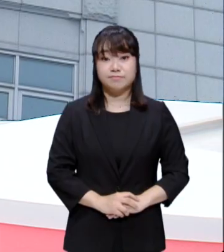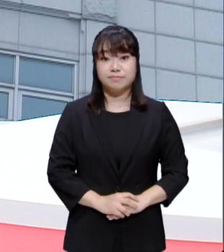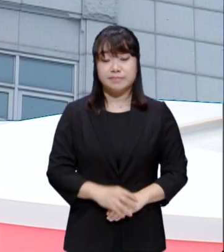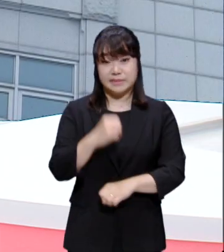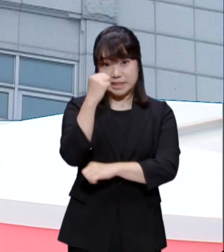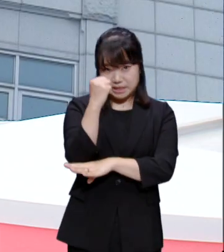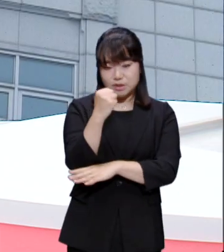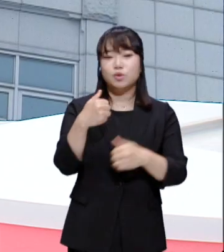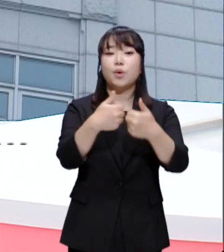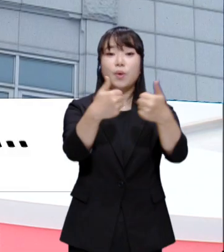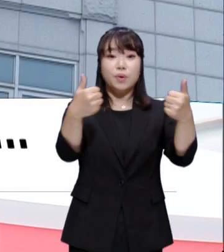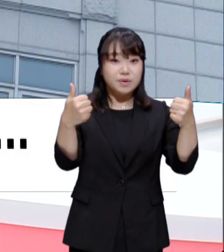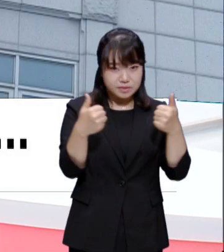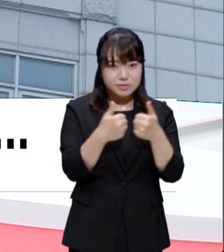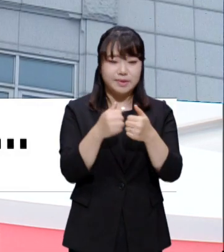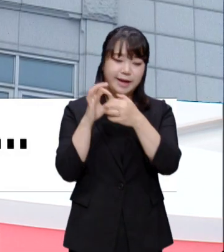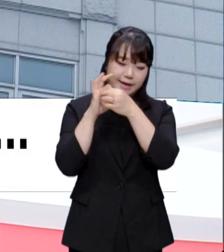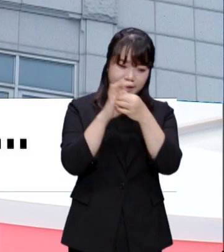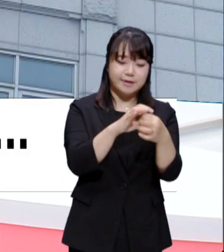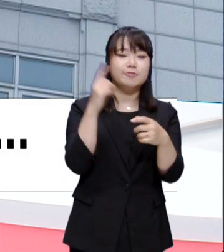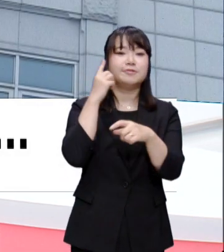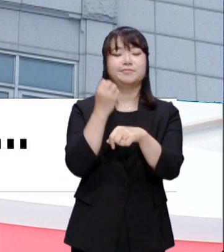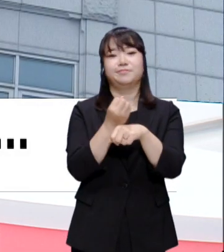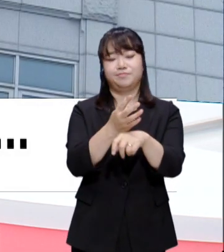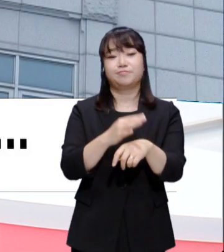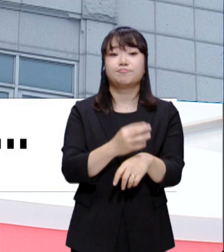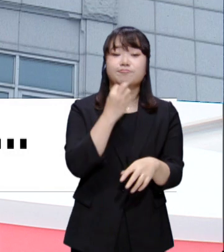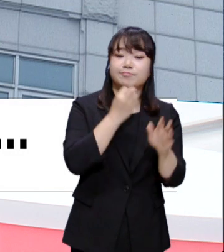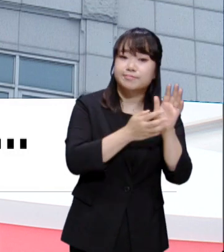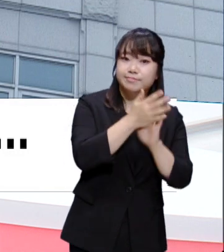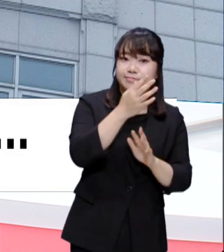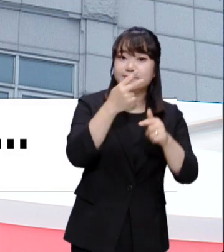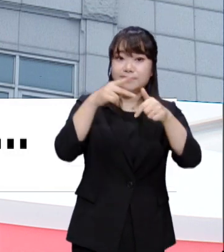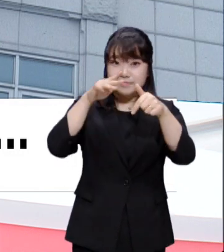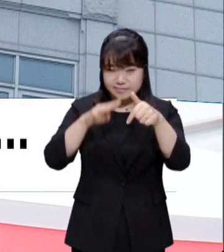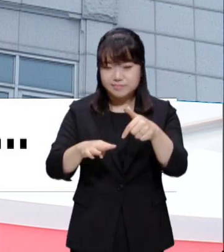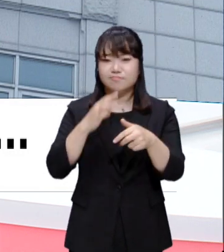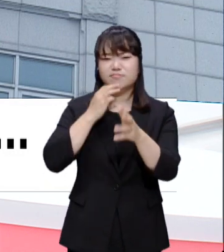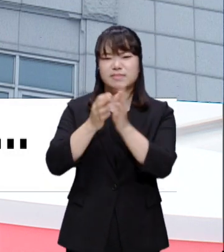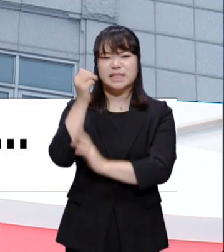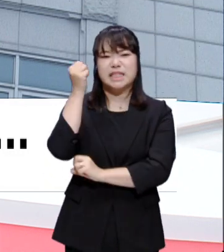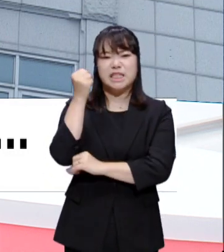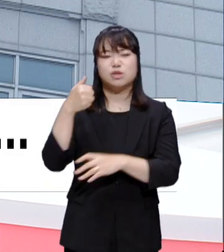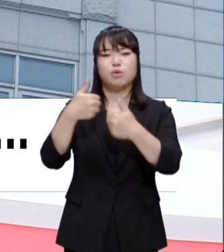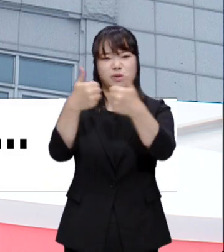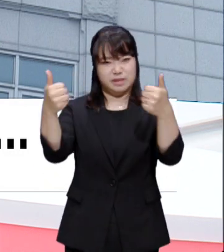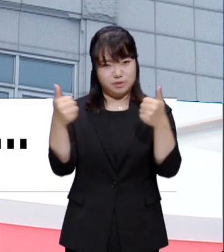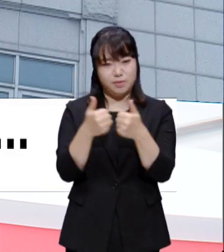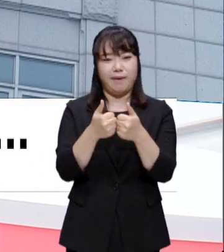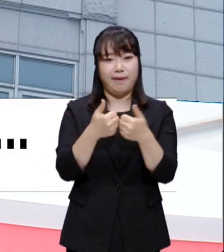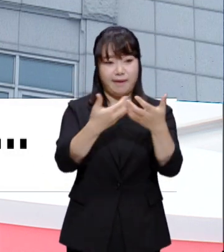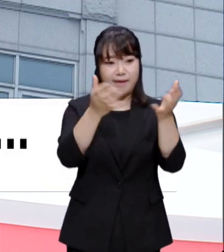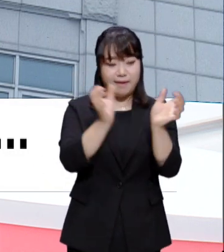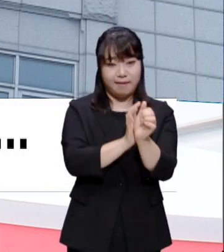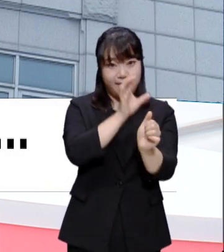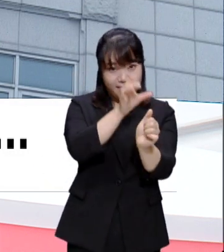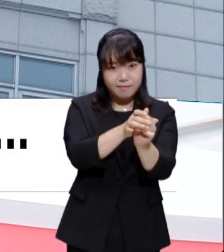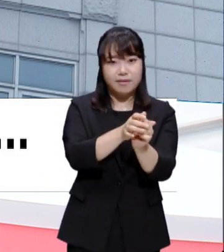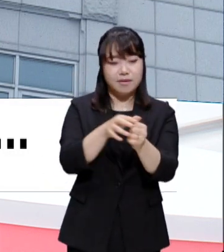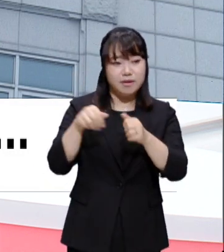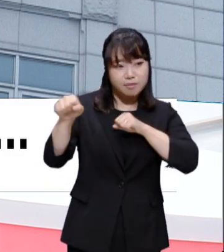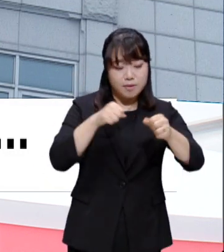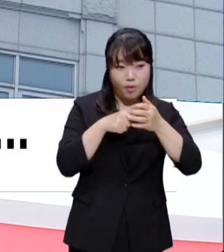네, 기초의회 연속 기획 순서입니다. 서울과 인천 등 수도권 기초의회를 중심으로 의장단 업무 추진비를